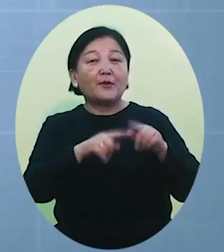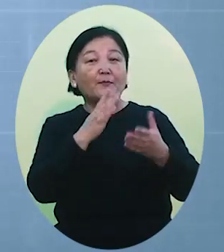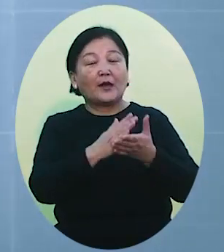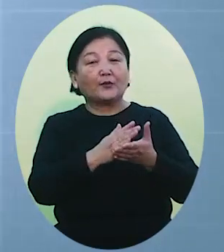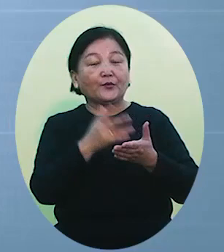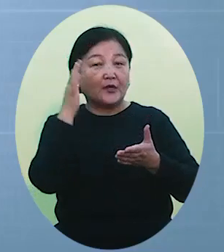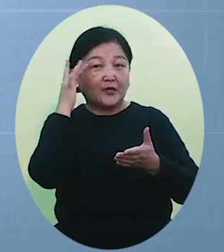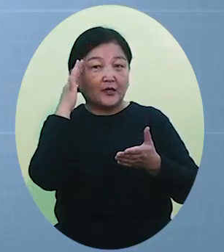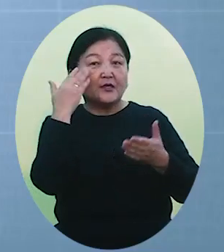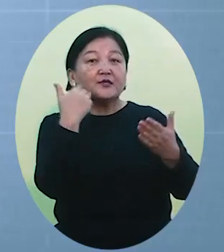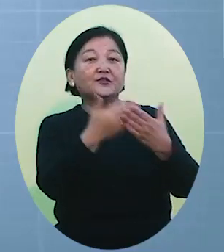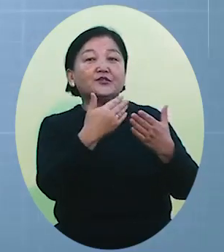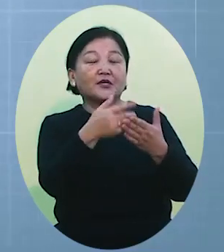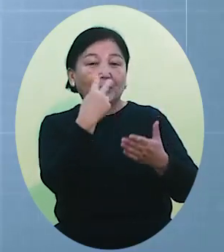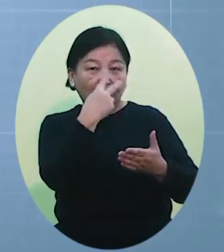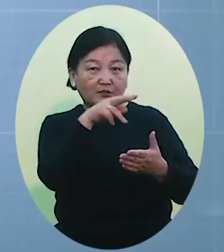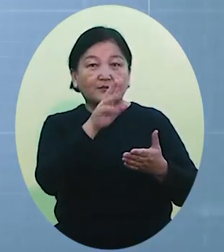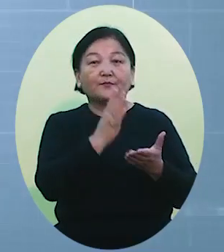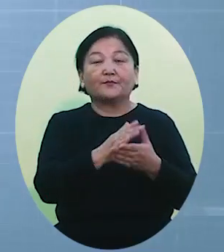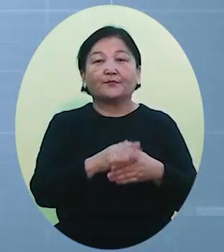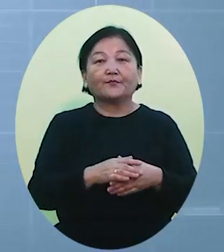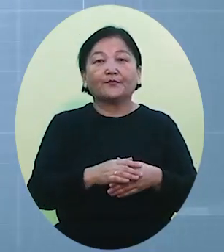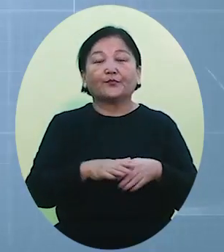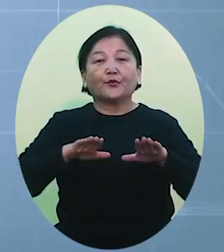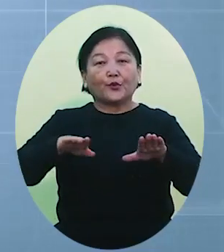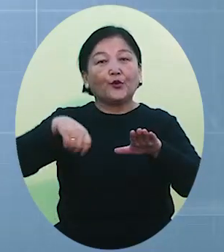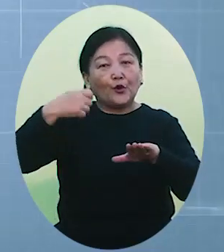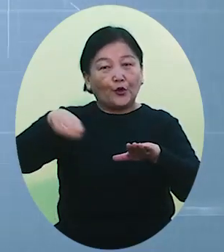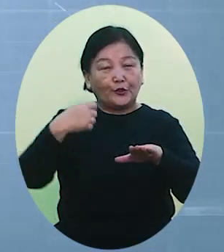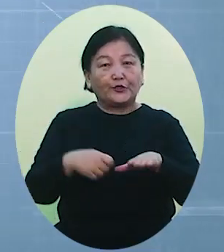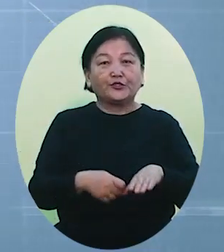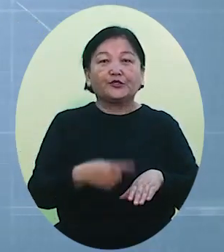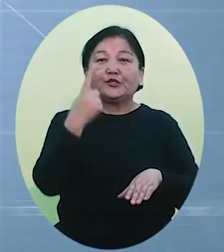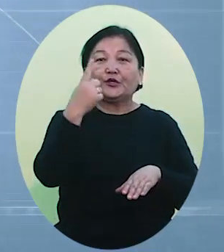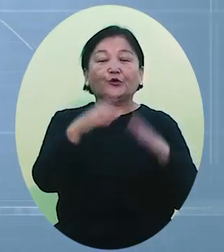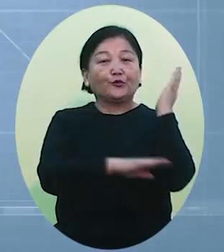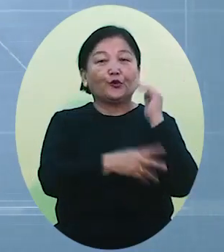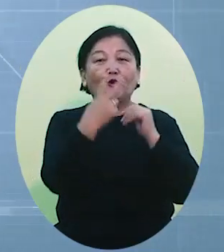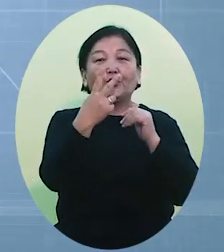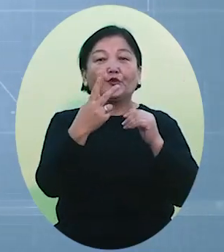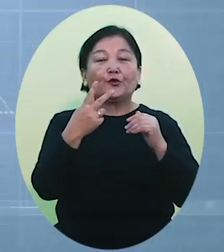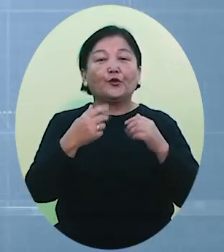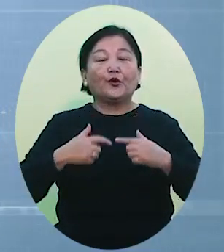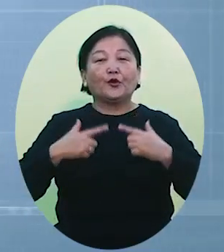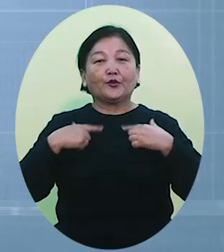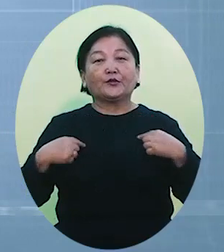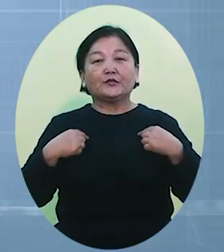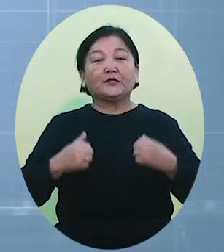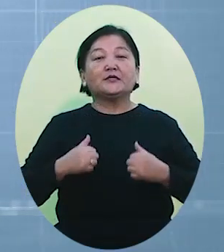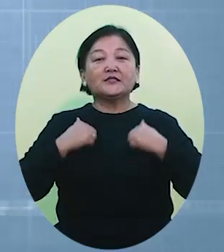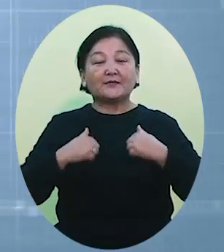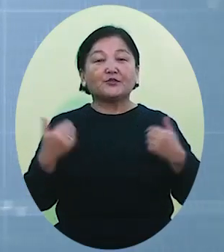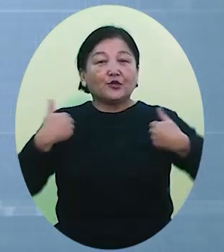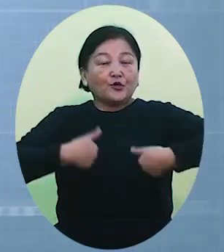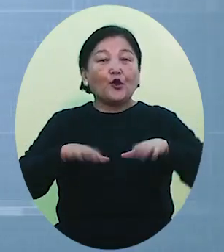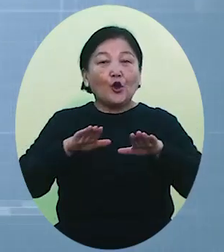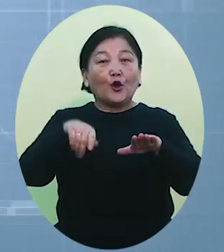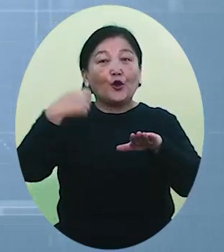өдрийн дараа цамц ойж дуусгах вэ? Б асуулт нь 16 өдөр